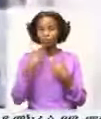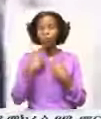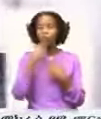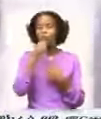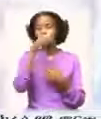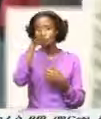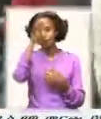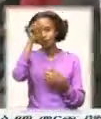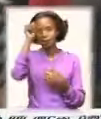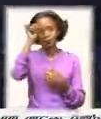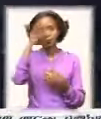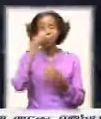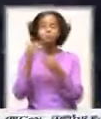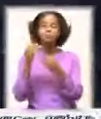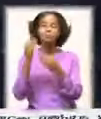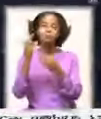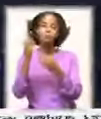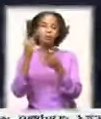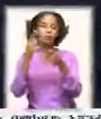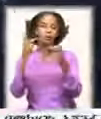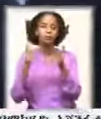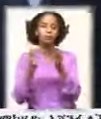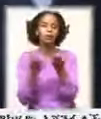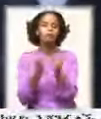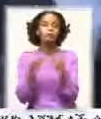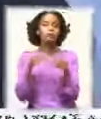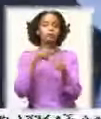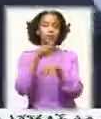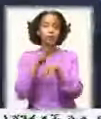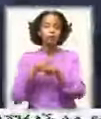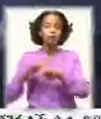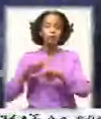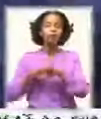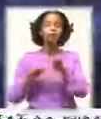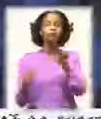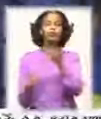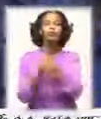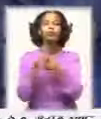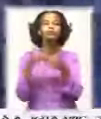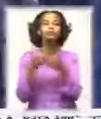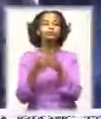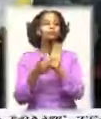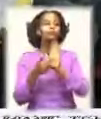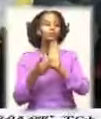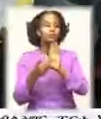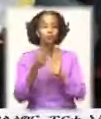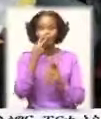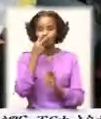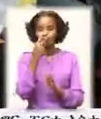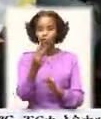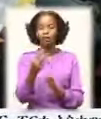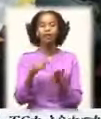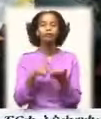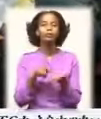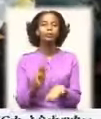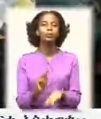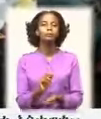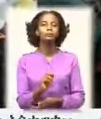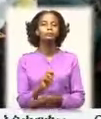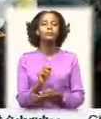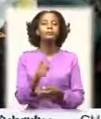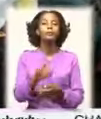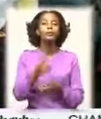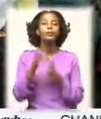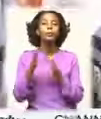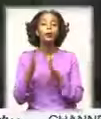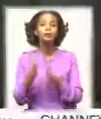አለማየሁ፣ በተወሰኑ አካባቢዎችም አገልግሎት ሰጪ በሆኑ ተቋማት ላይ ጉዳት የማድረስ ምልክቶች መታየታቸውን አንስተዋል።